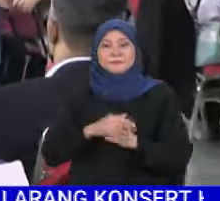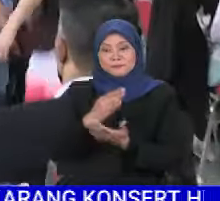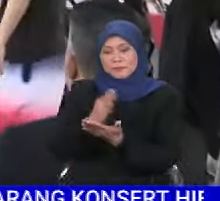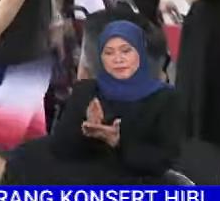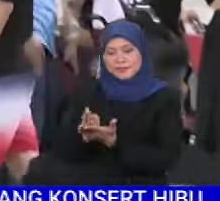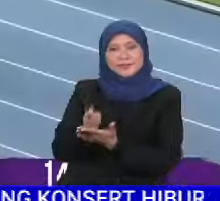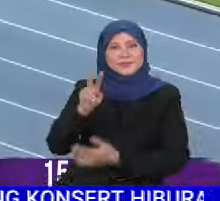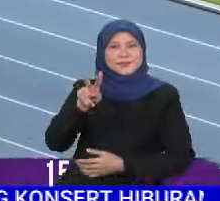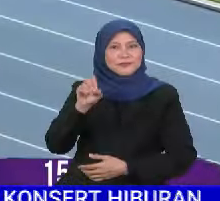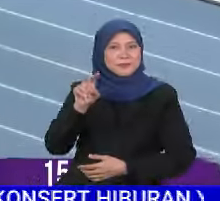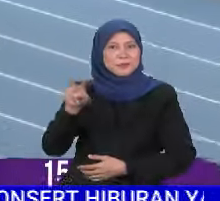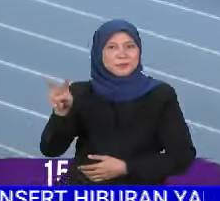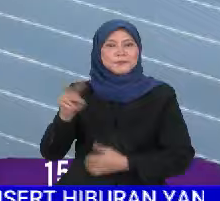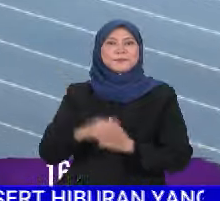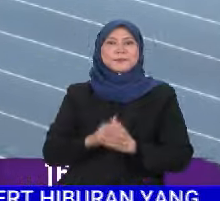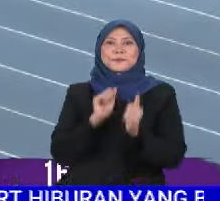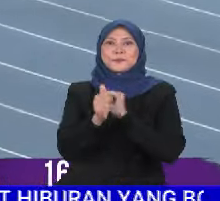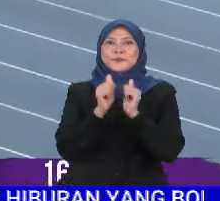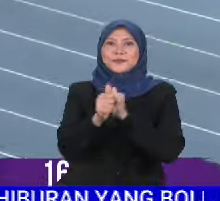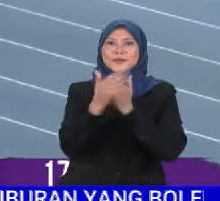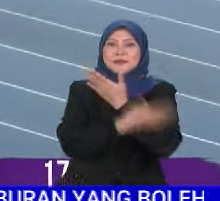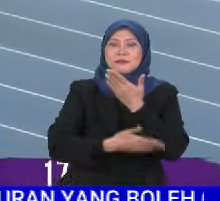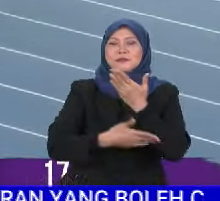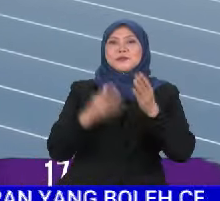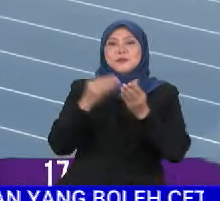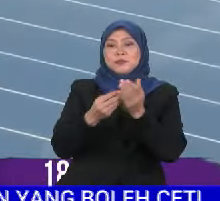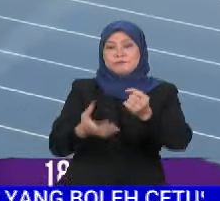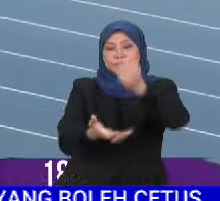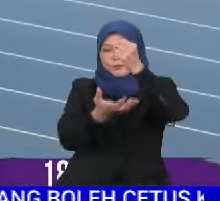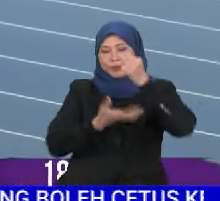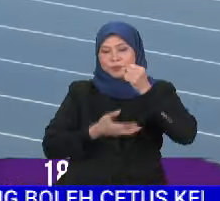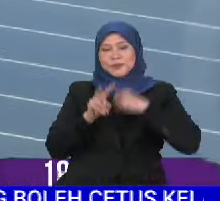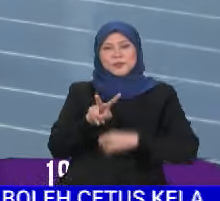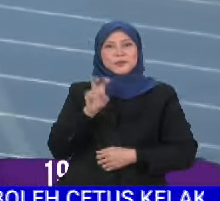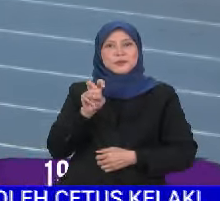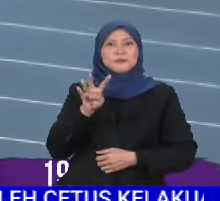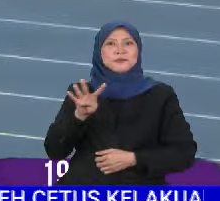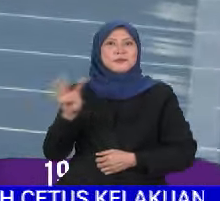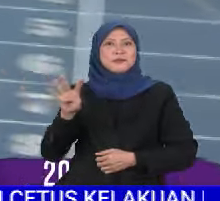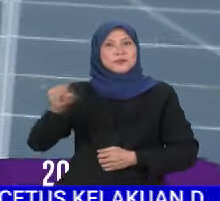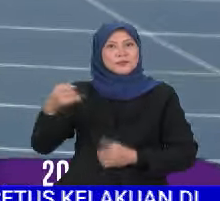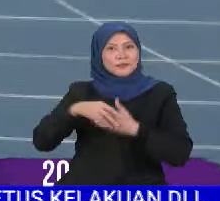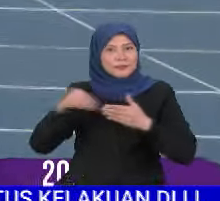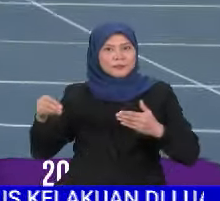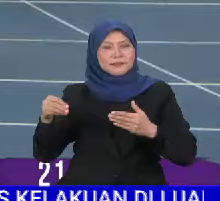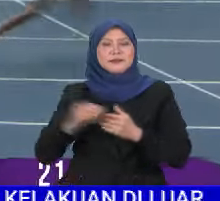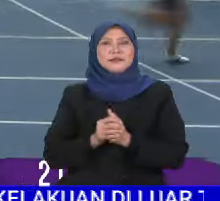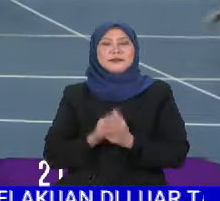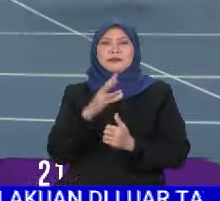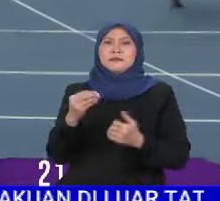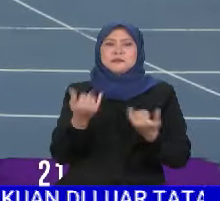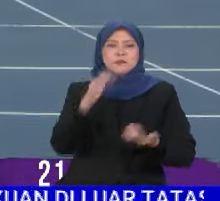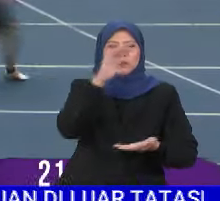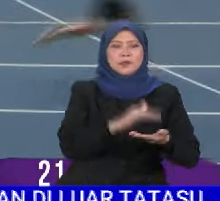Jawa 2022 industri suka negara telah menerima peruntukan 244 juta Ringgit dana tersebut dilihat